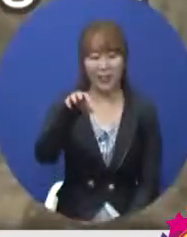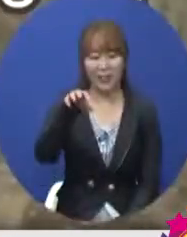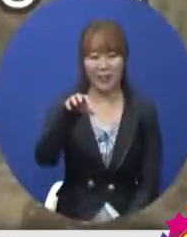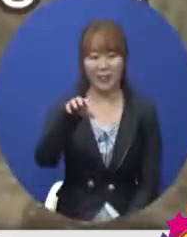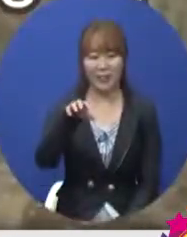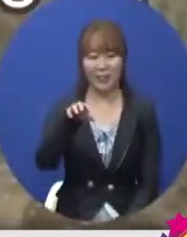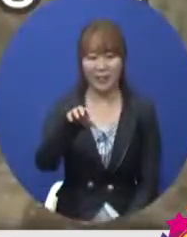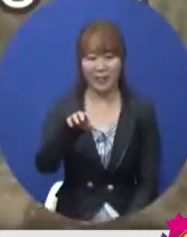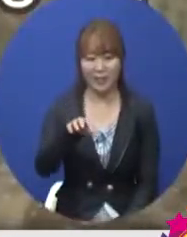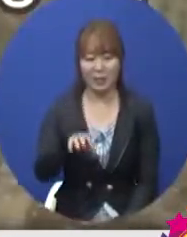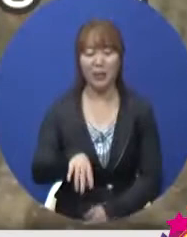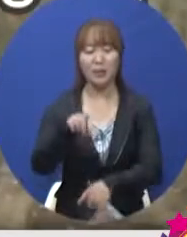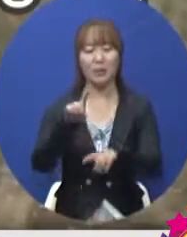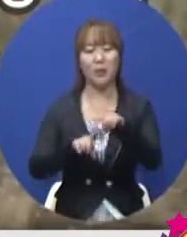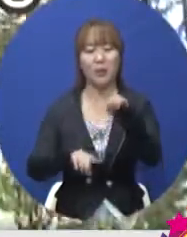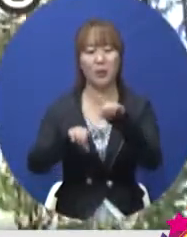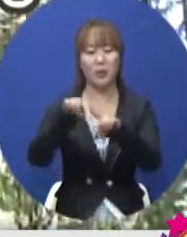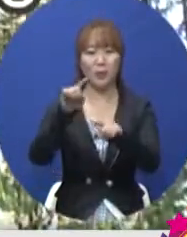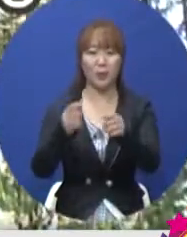여기